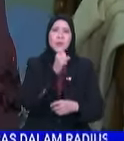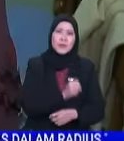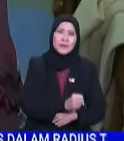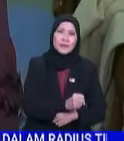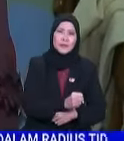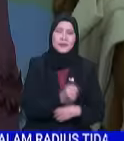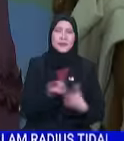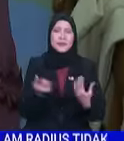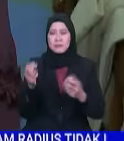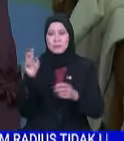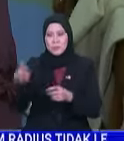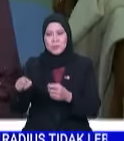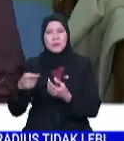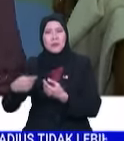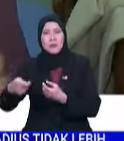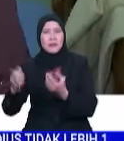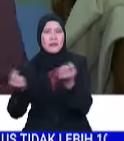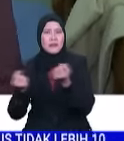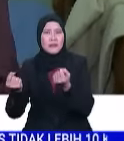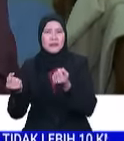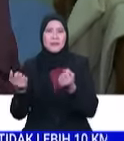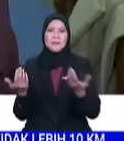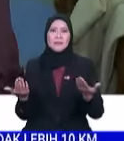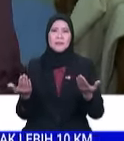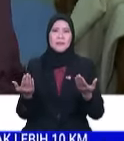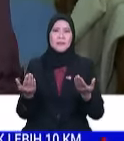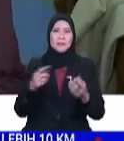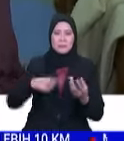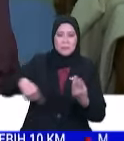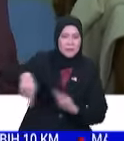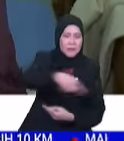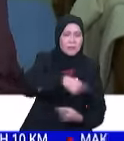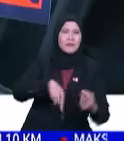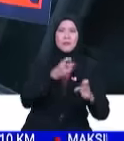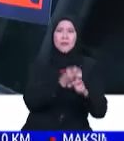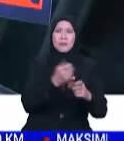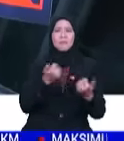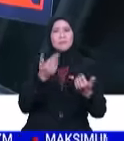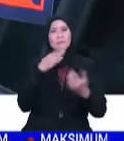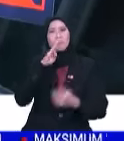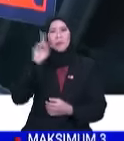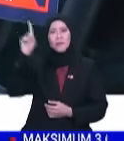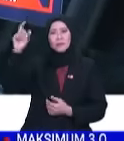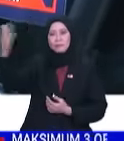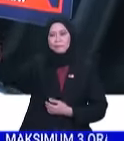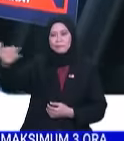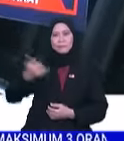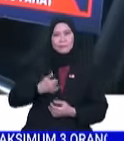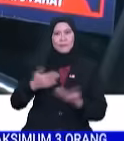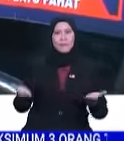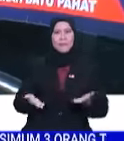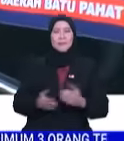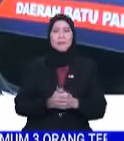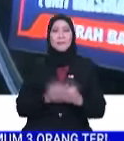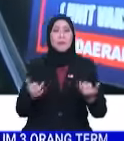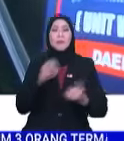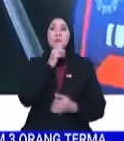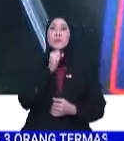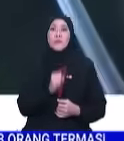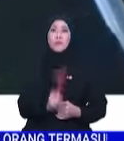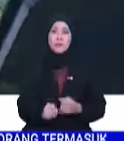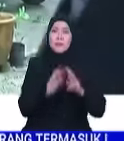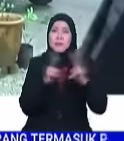dengan kenderaan lagi, dengan persekitaran dia nanti, itu memang alhamdulillah betul. Penerima vaksin paling tua melalui program